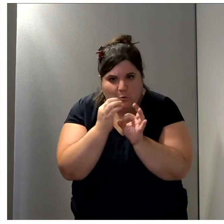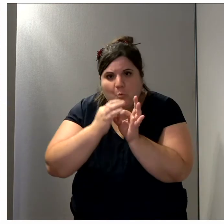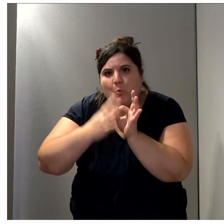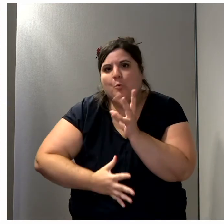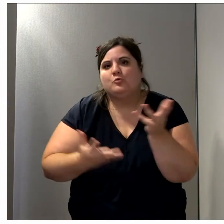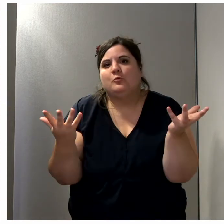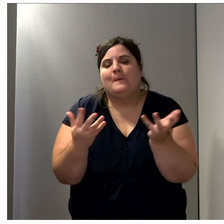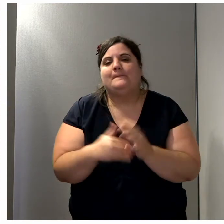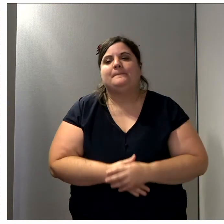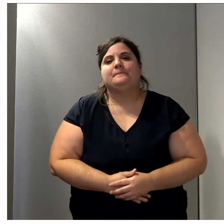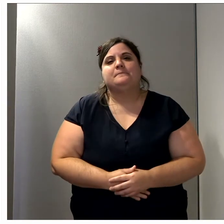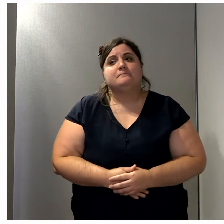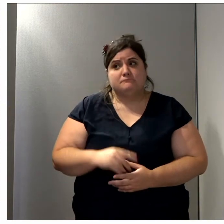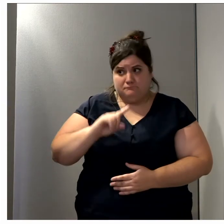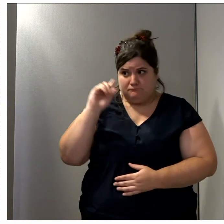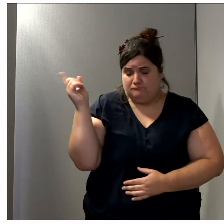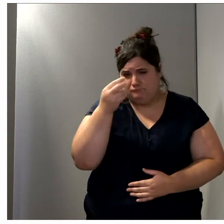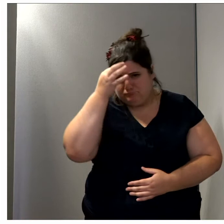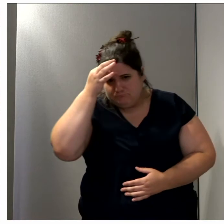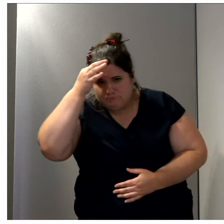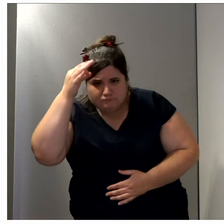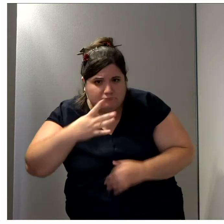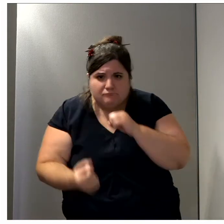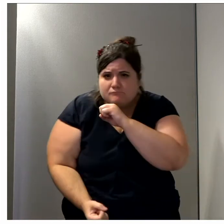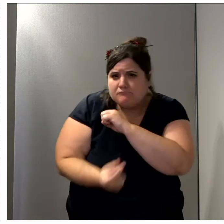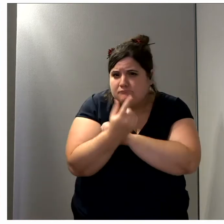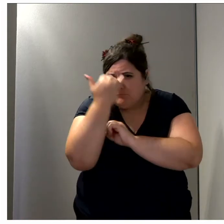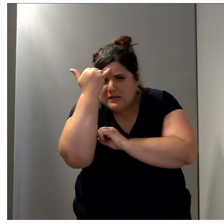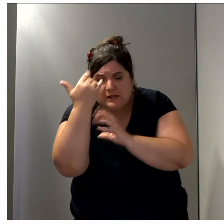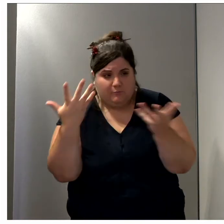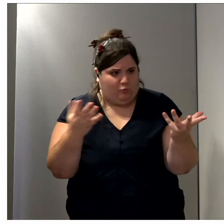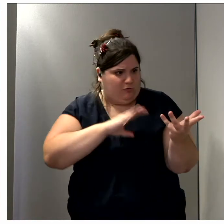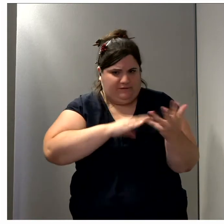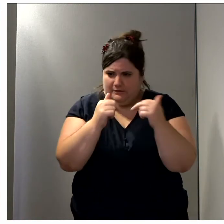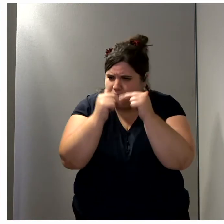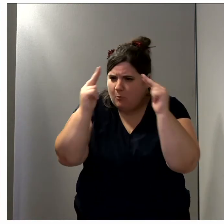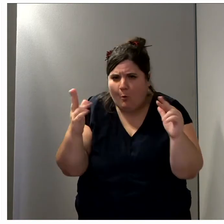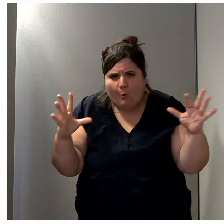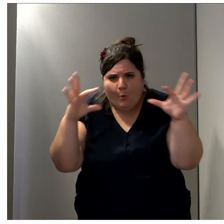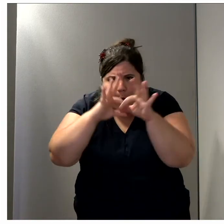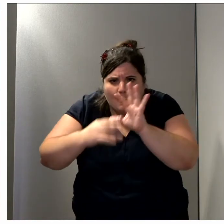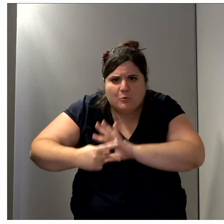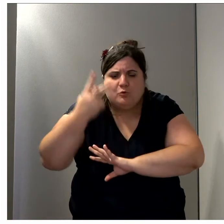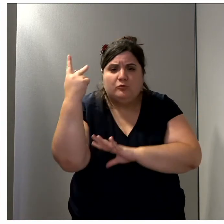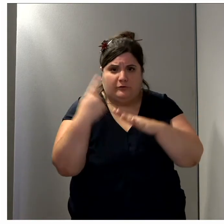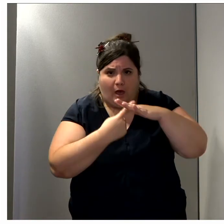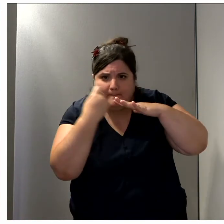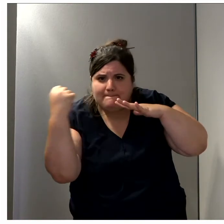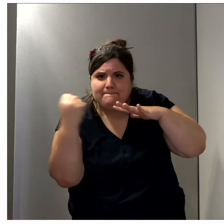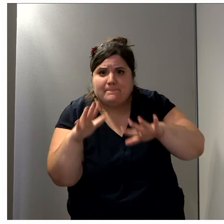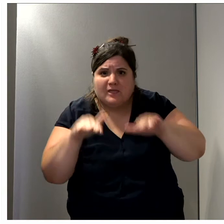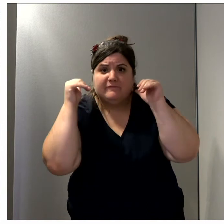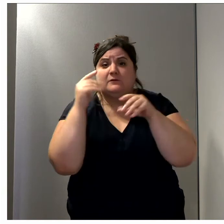voudrais dire que toute initiative qui peut servir à rompre l'isolement des personnes en situation de handicap